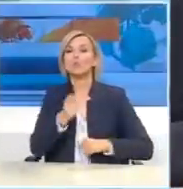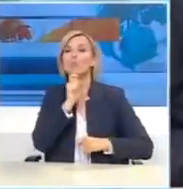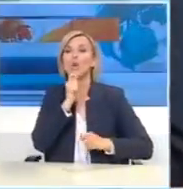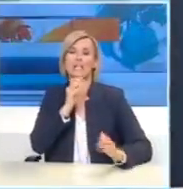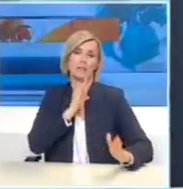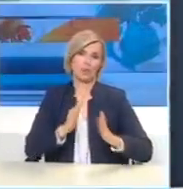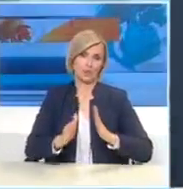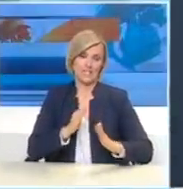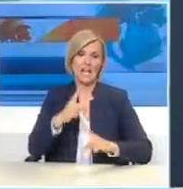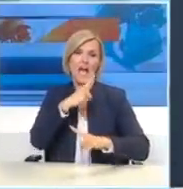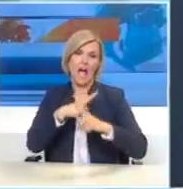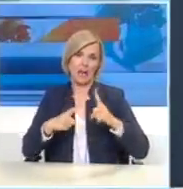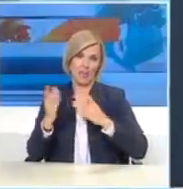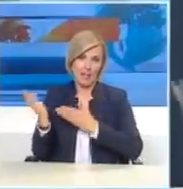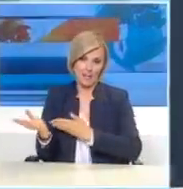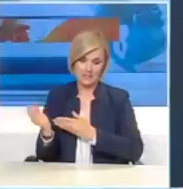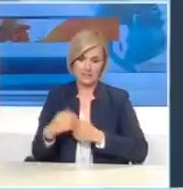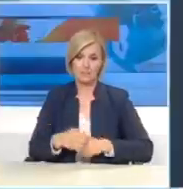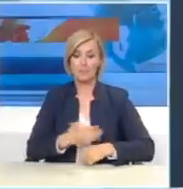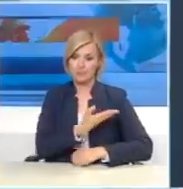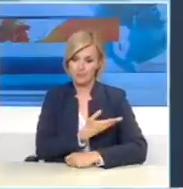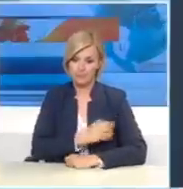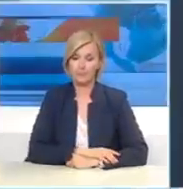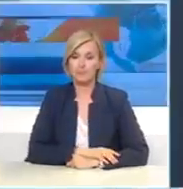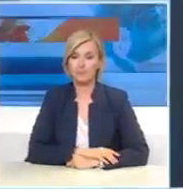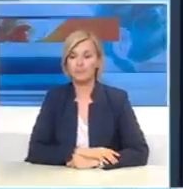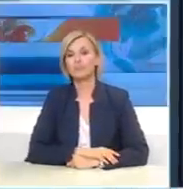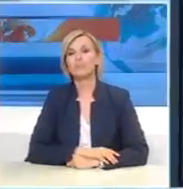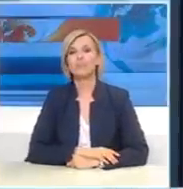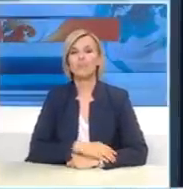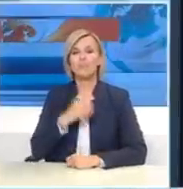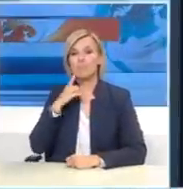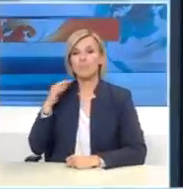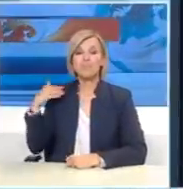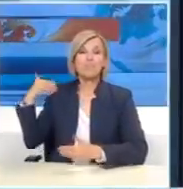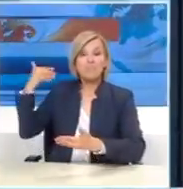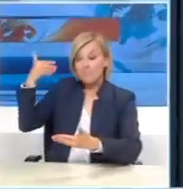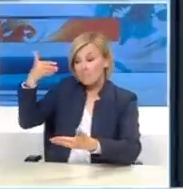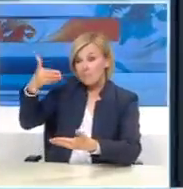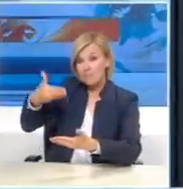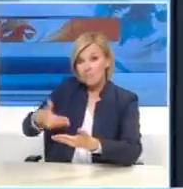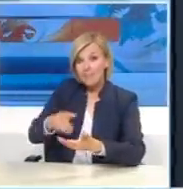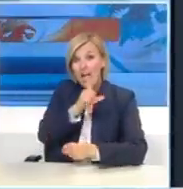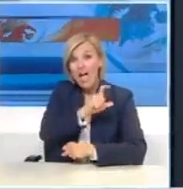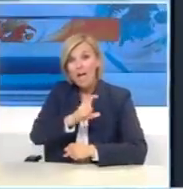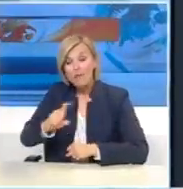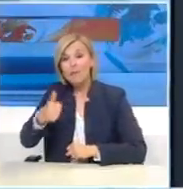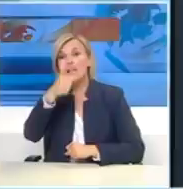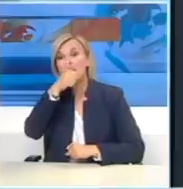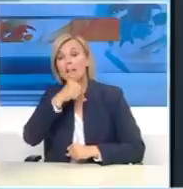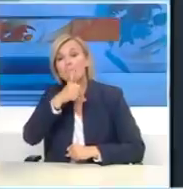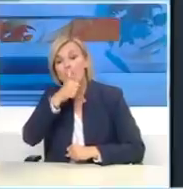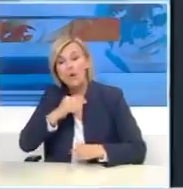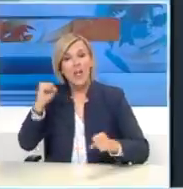Καλησπέρα σας από την πολιτική προστασία. Τις τελευταίες εβδομάδες με επιμονή, με υπομονή, με ξεχωριστή